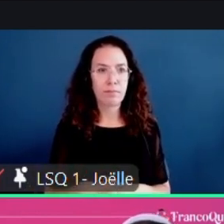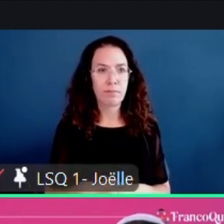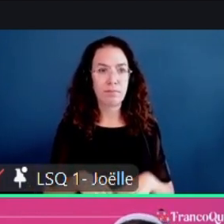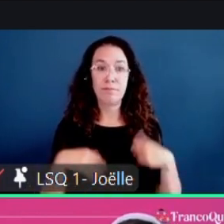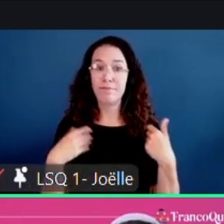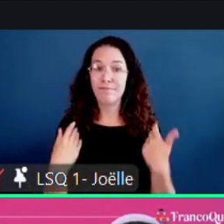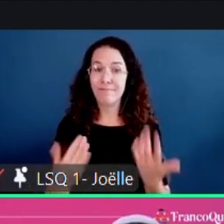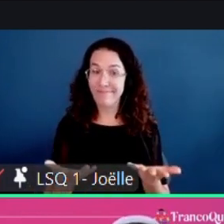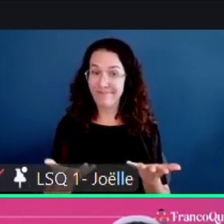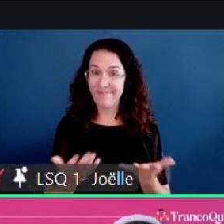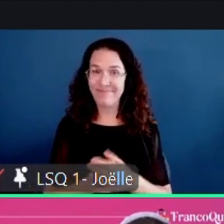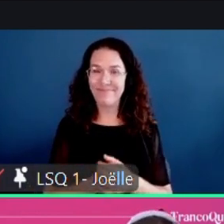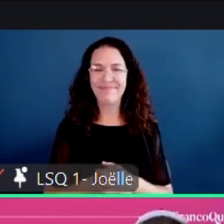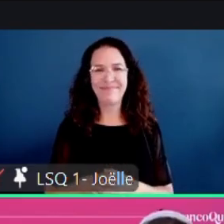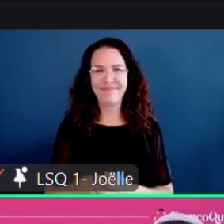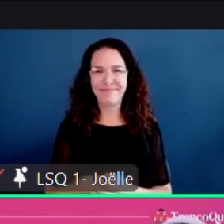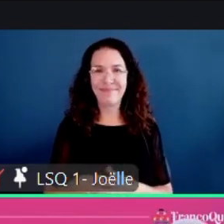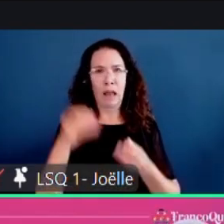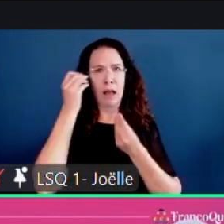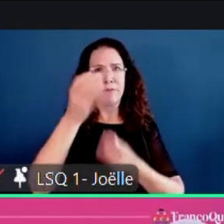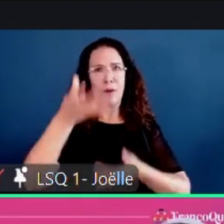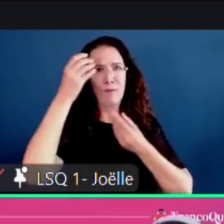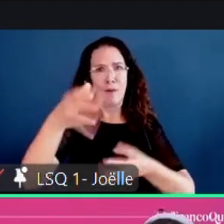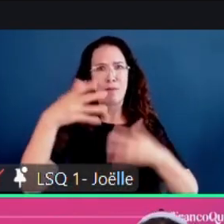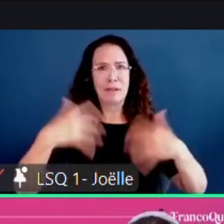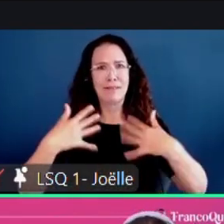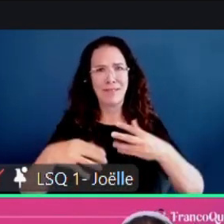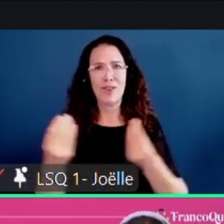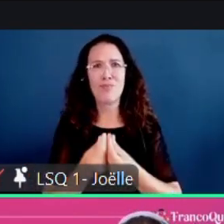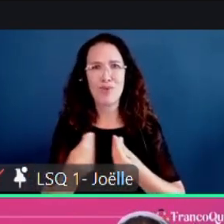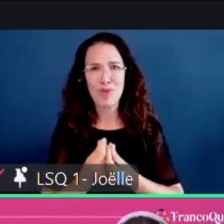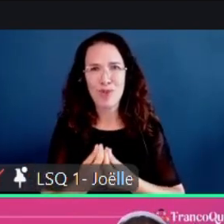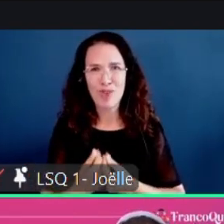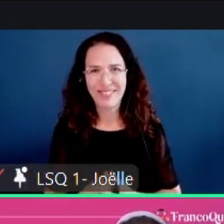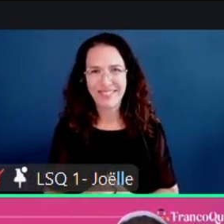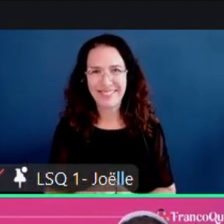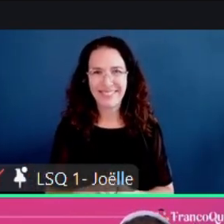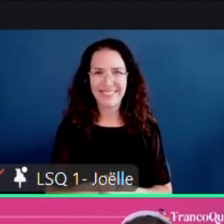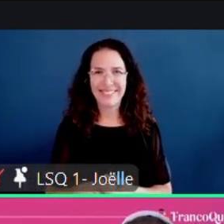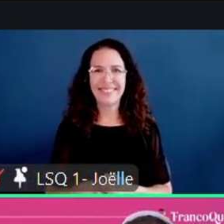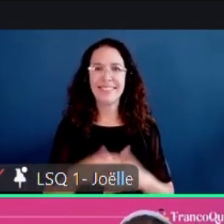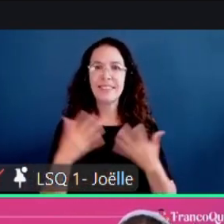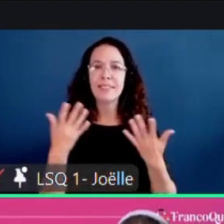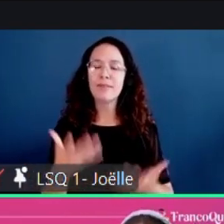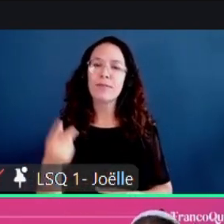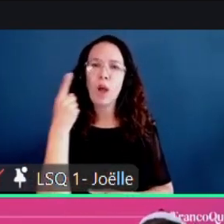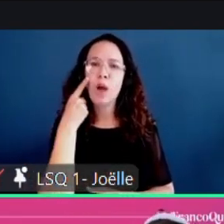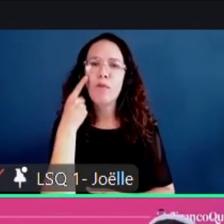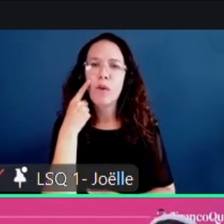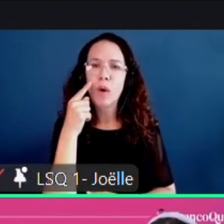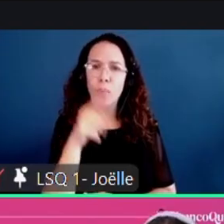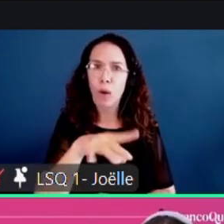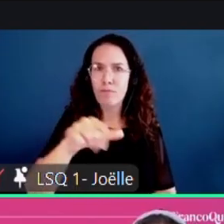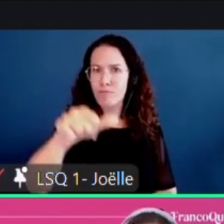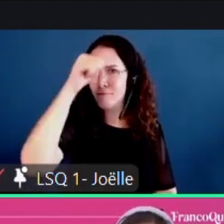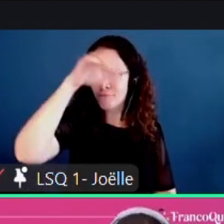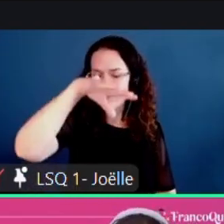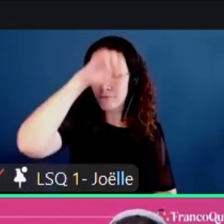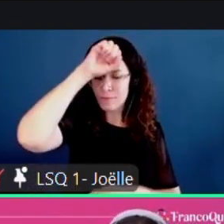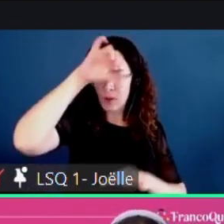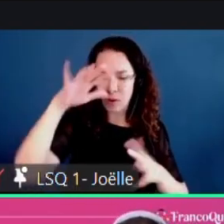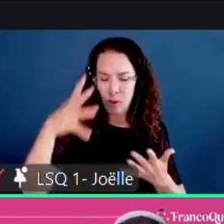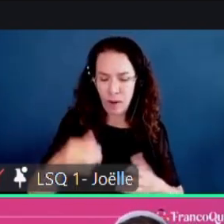Alors, on vous a partagé beaucoup d'informations. Et on voudrait voir un peu ce que vous retenez, comment